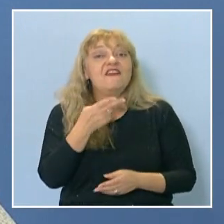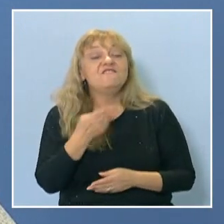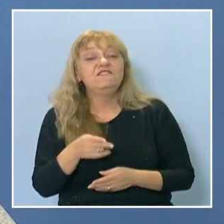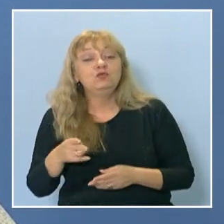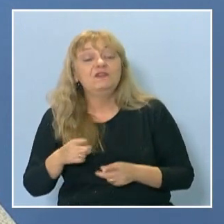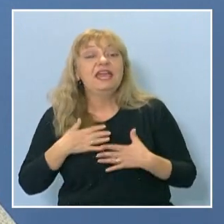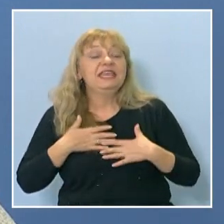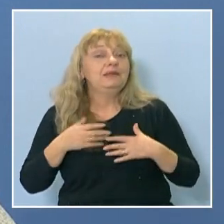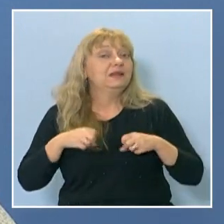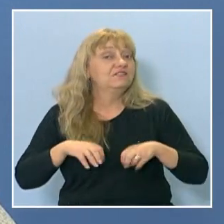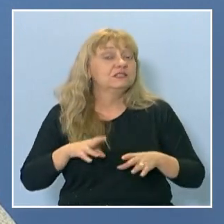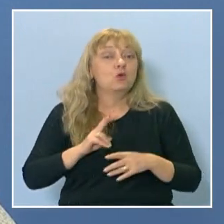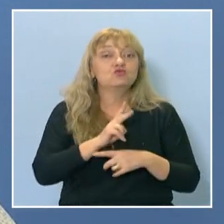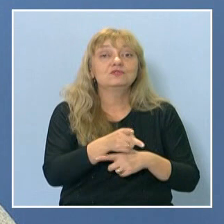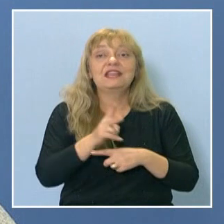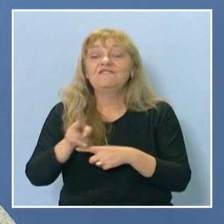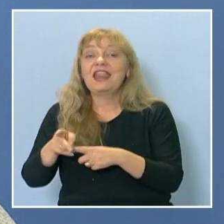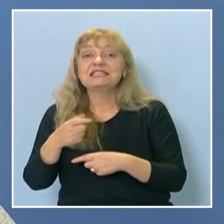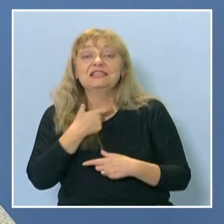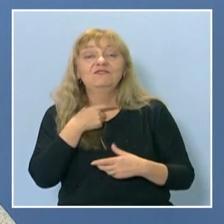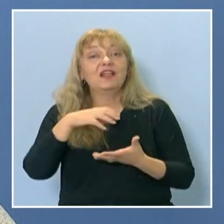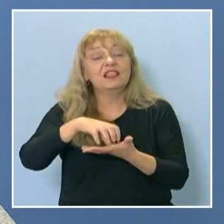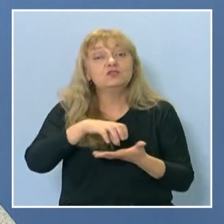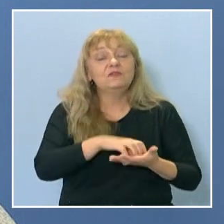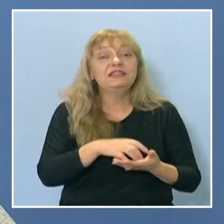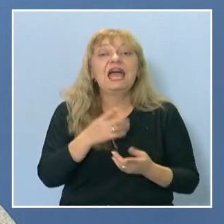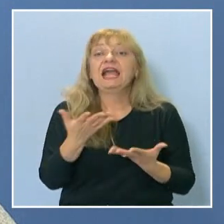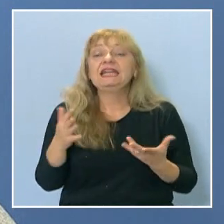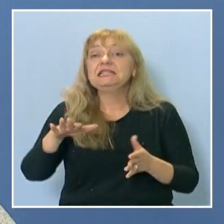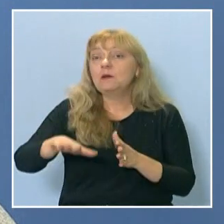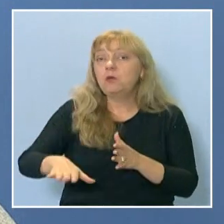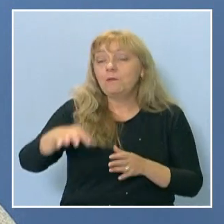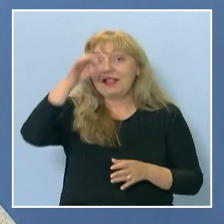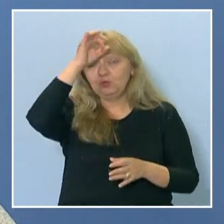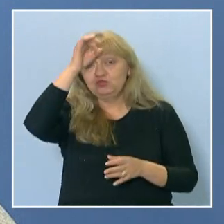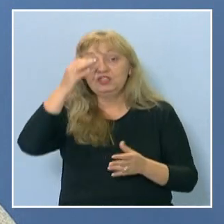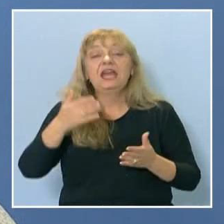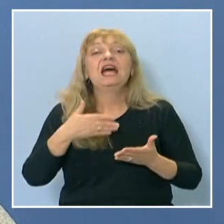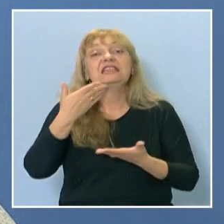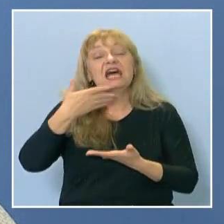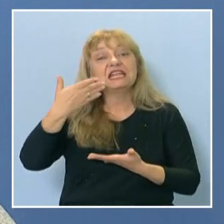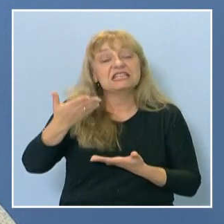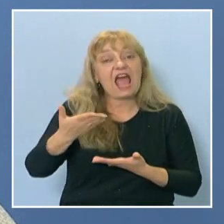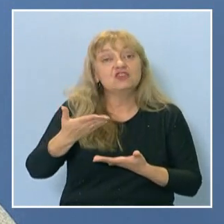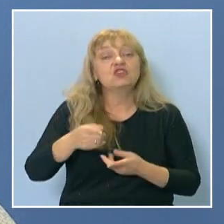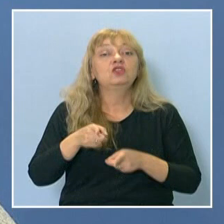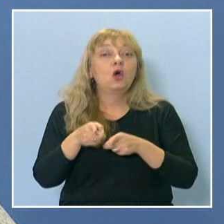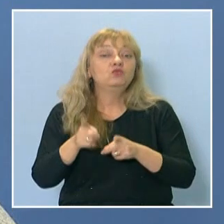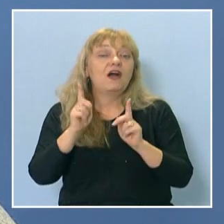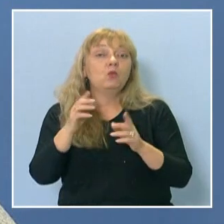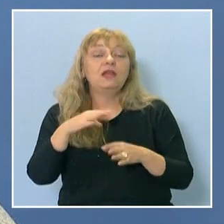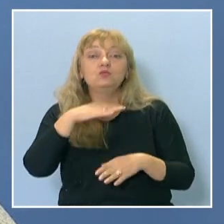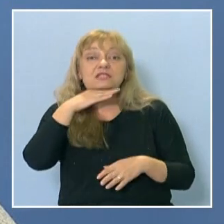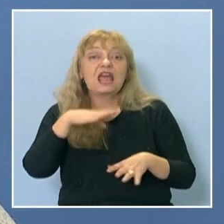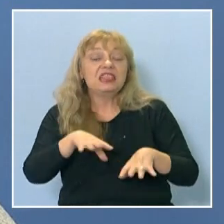в класовете, които са по-малки ученици от тях и да прочитат, да разкажат за това, което са научили, това,